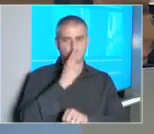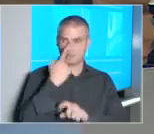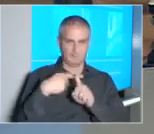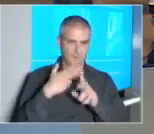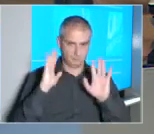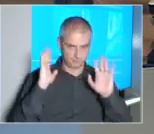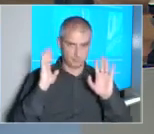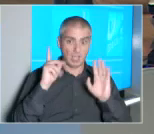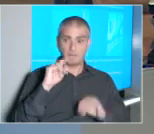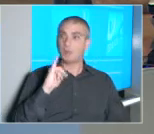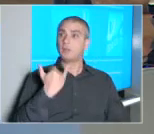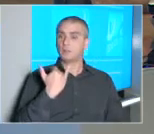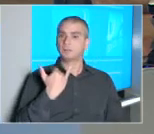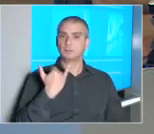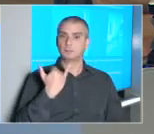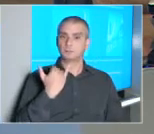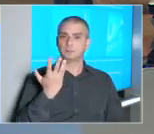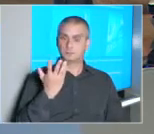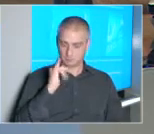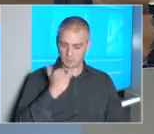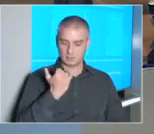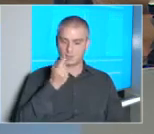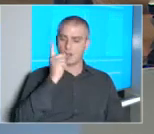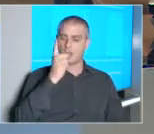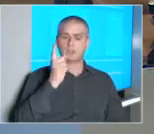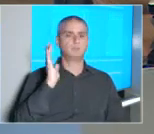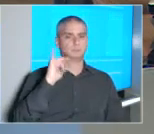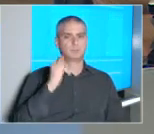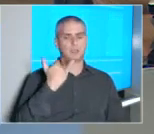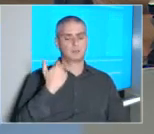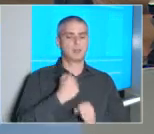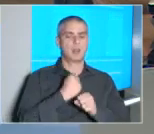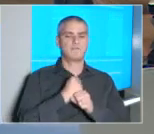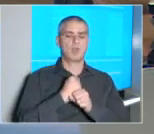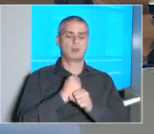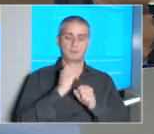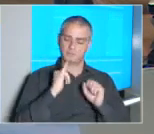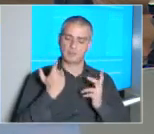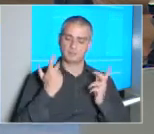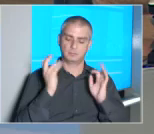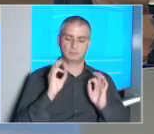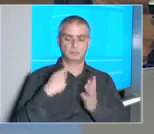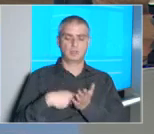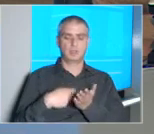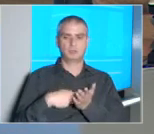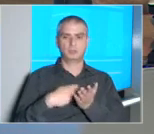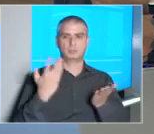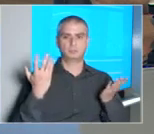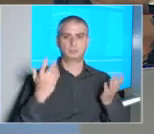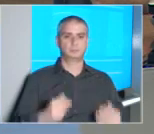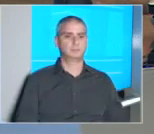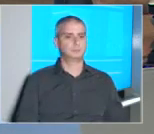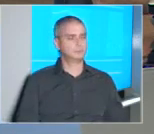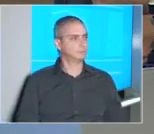וחצי לכלא, אבל כן, בפירוש לאיים, בפירוש לפעול, וכן, בפירוש להטיל כנסות, אם זה חלילה